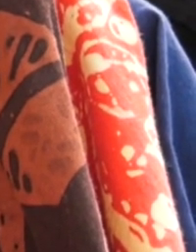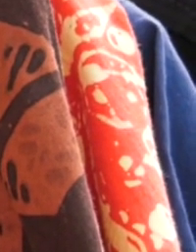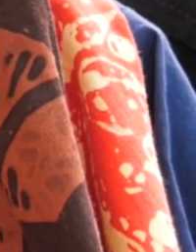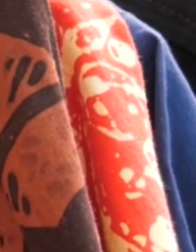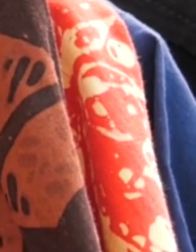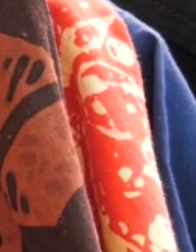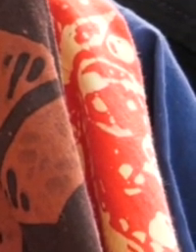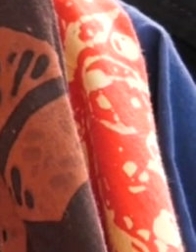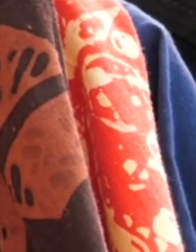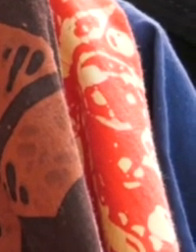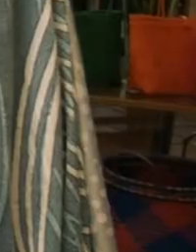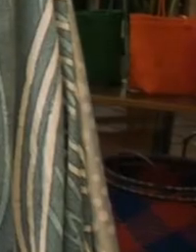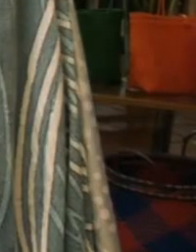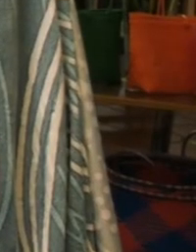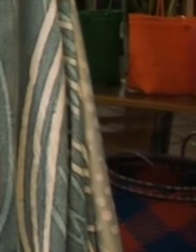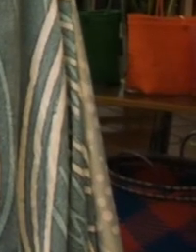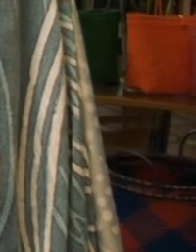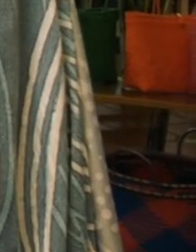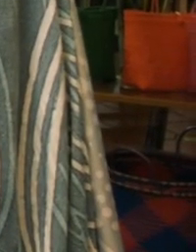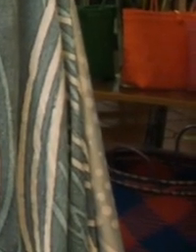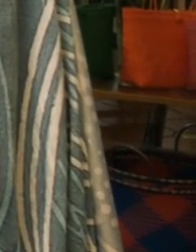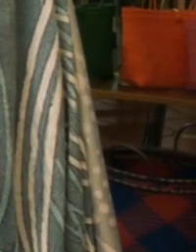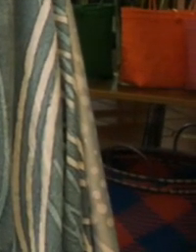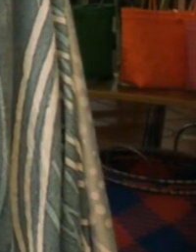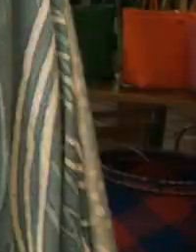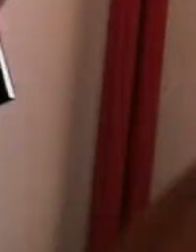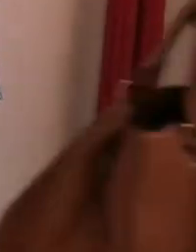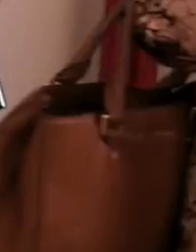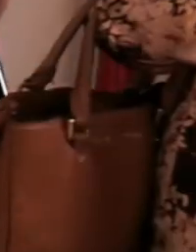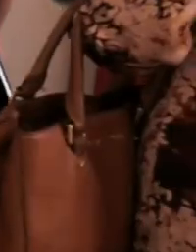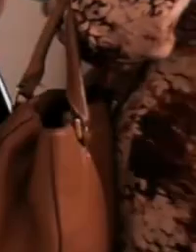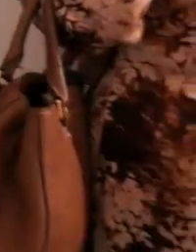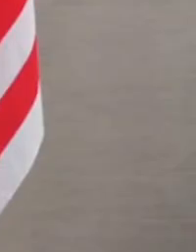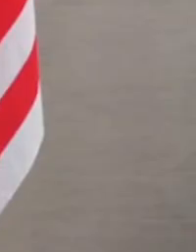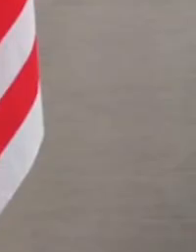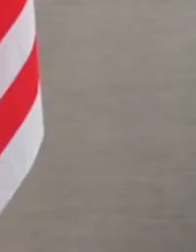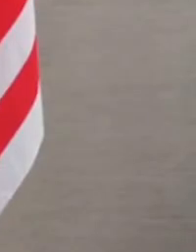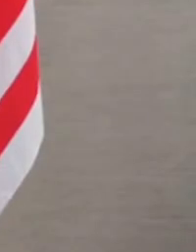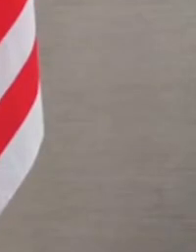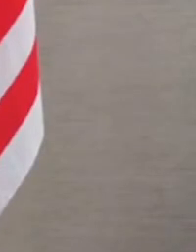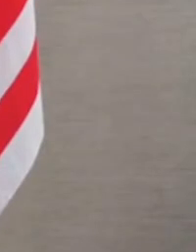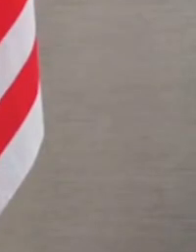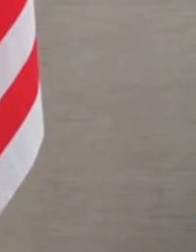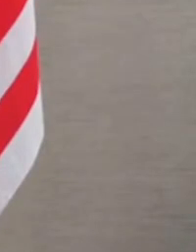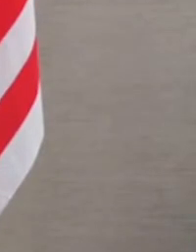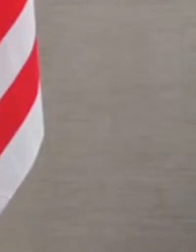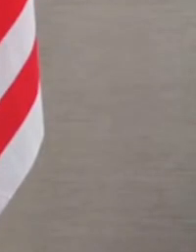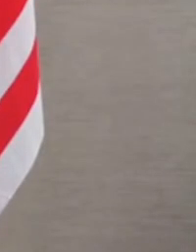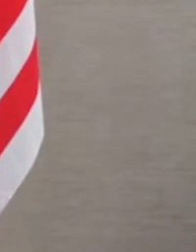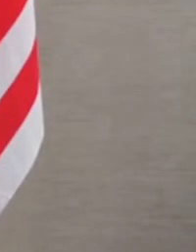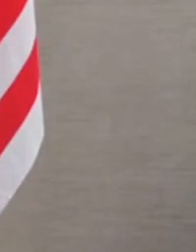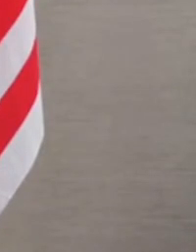memang memartabatkan pemakaian batik serta mendukung warisan negara ini agar